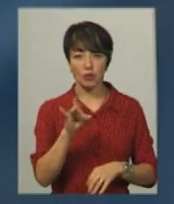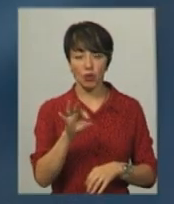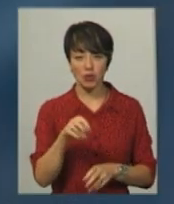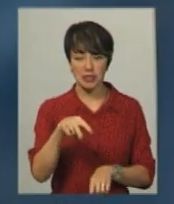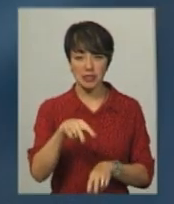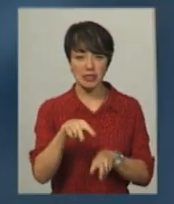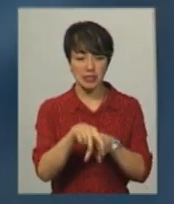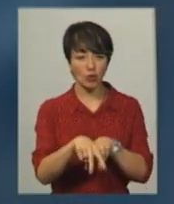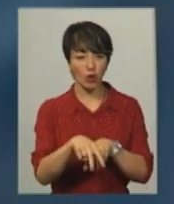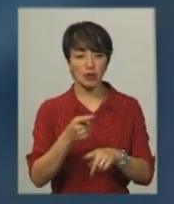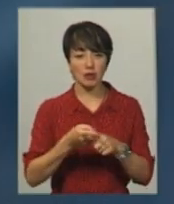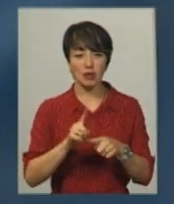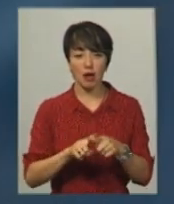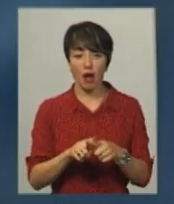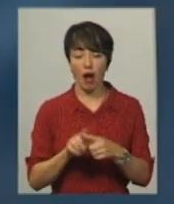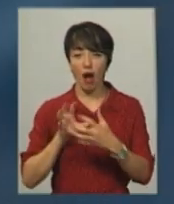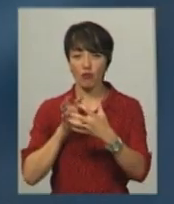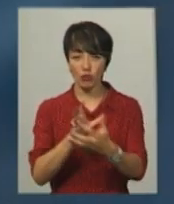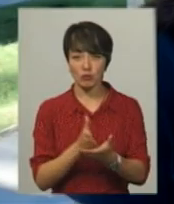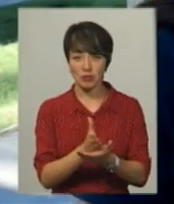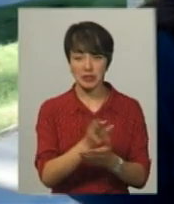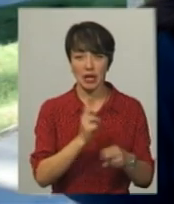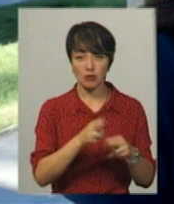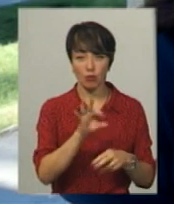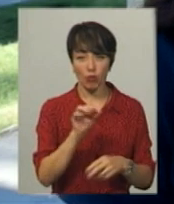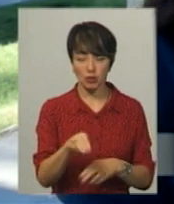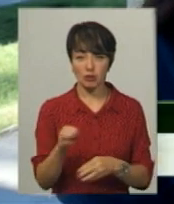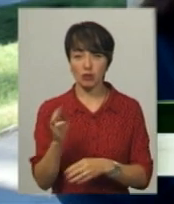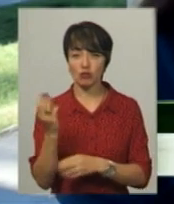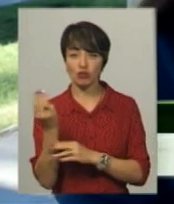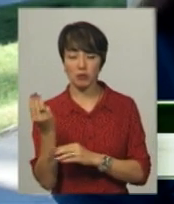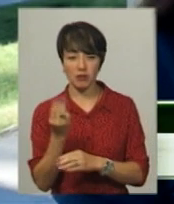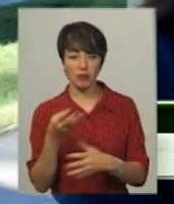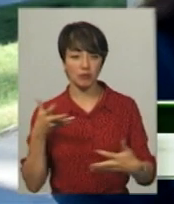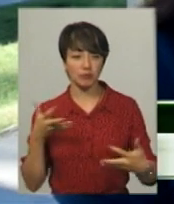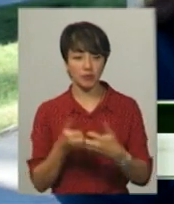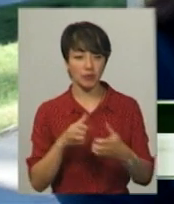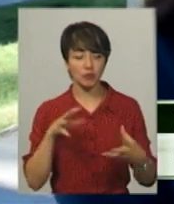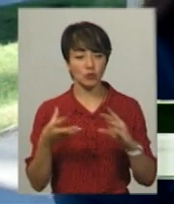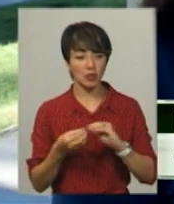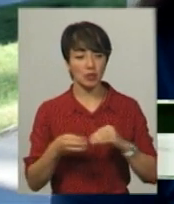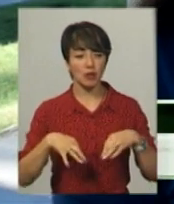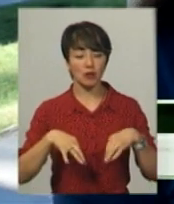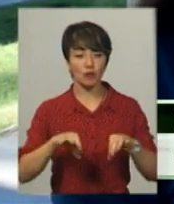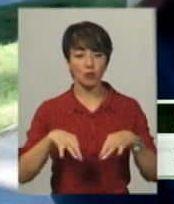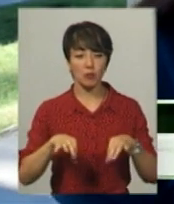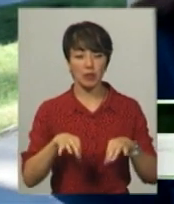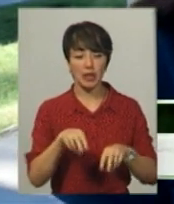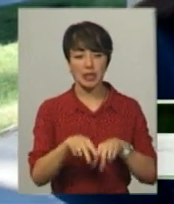Автобус прямував маршрутом «Залізний порт» «Шепетівка». Внаслідок лобового зіткнення автомобіля «Сітроен»